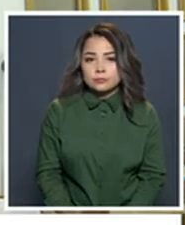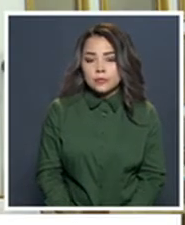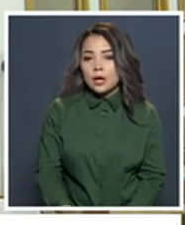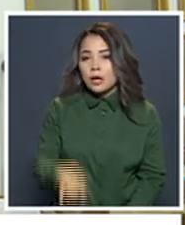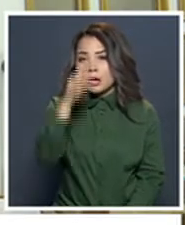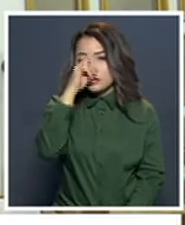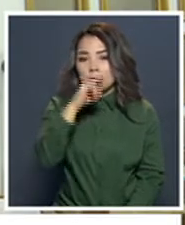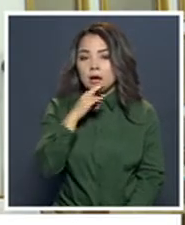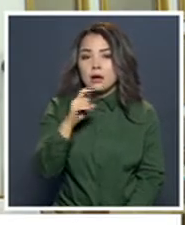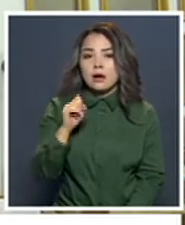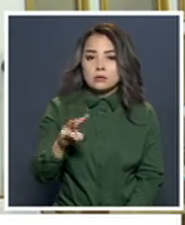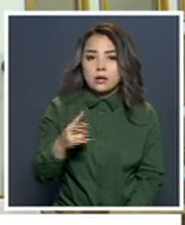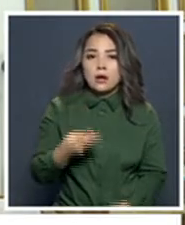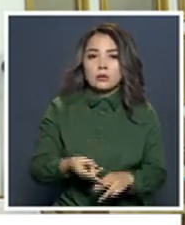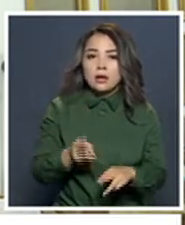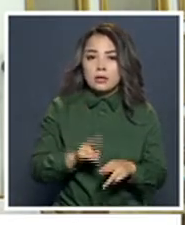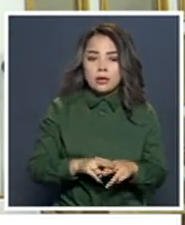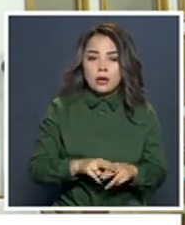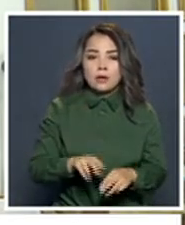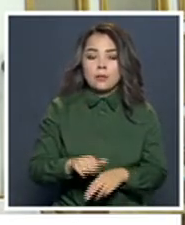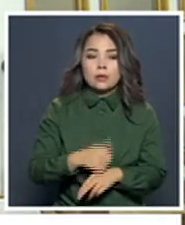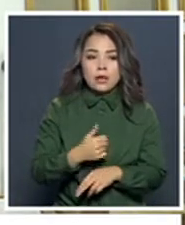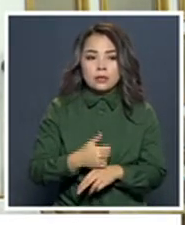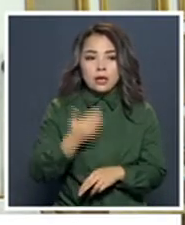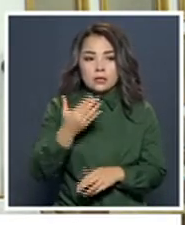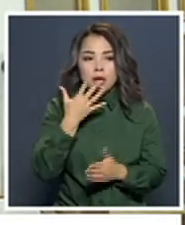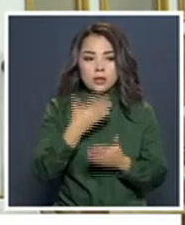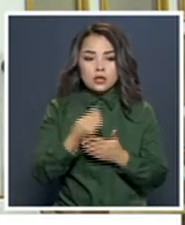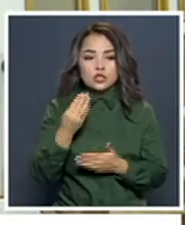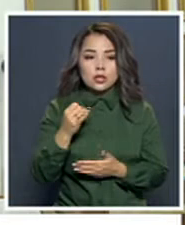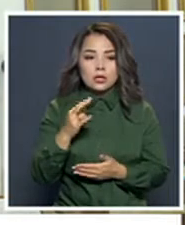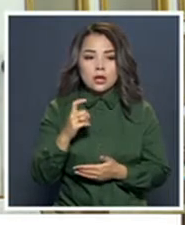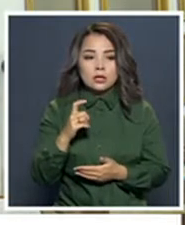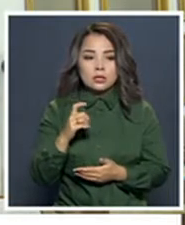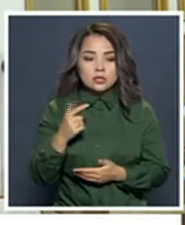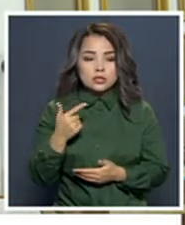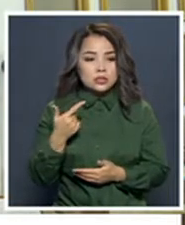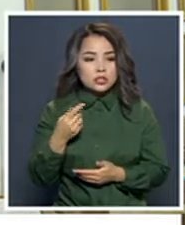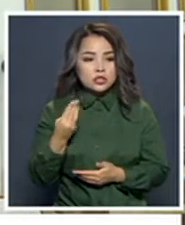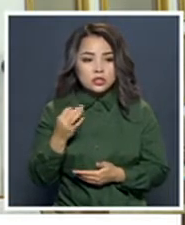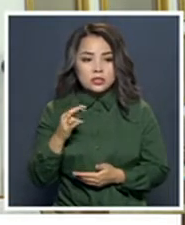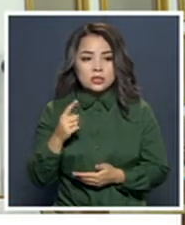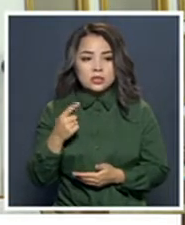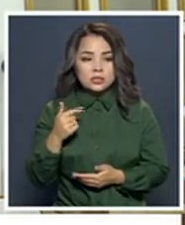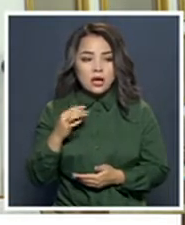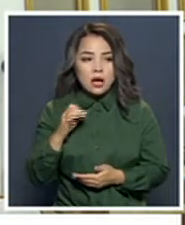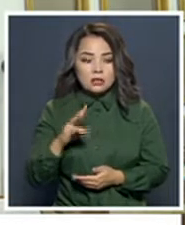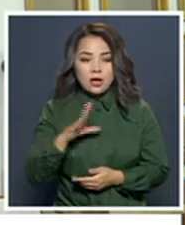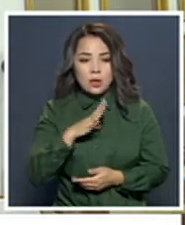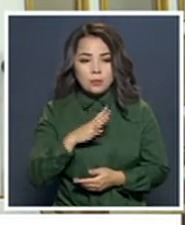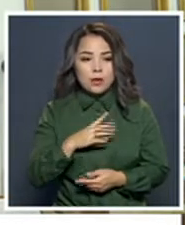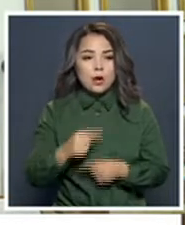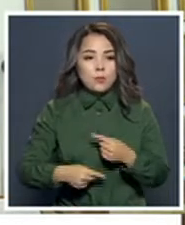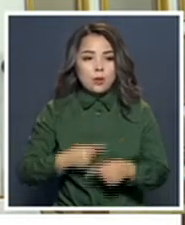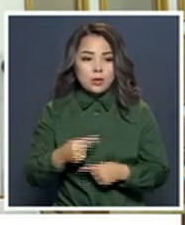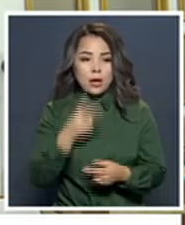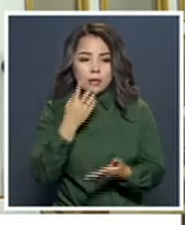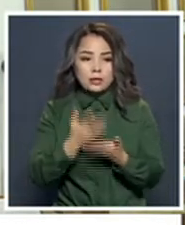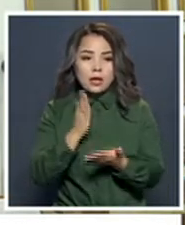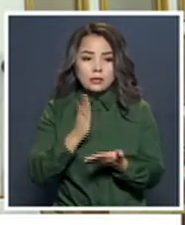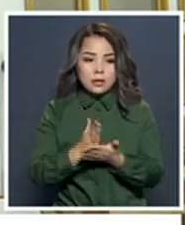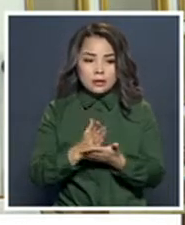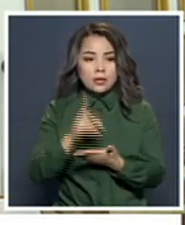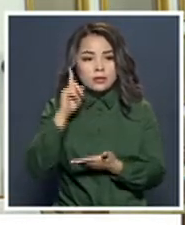Қазақ хандығы сол империяның Шыңғыс хан жошы қалыптасқан империяның біз бір мұрагері болып есептелеміз.